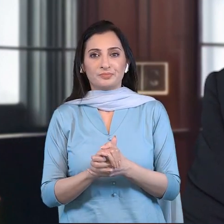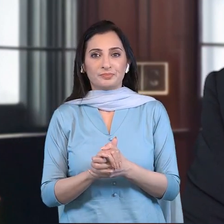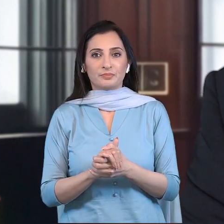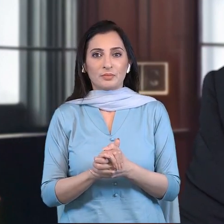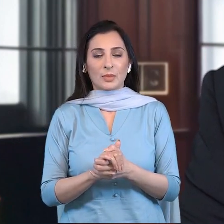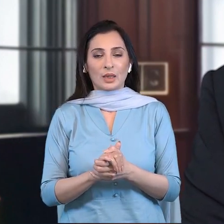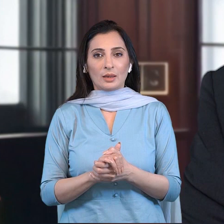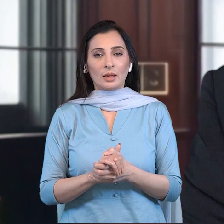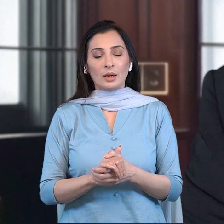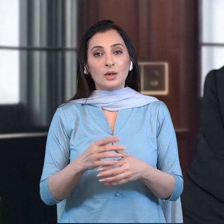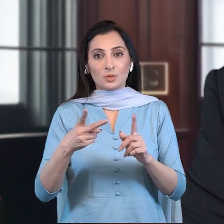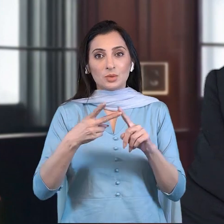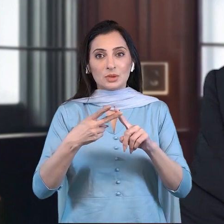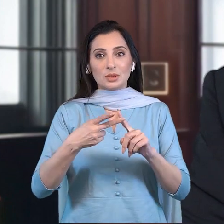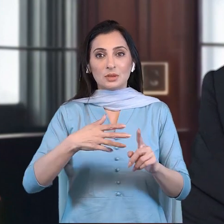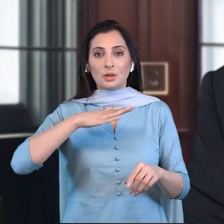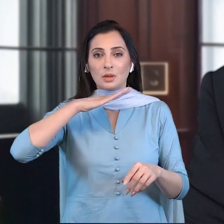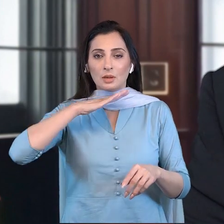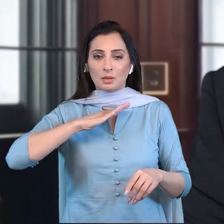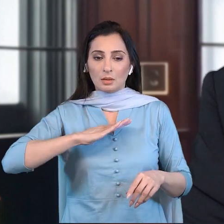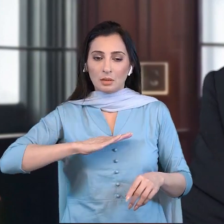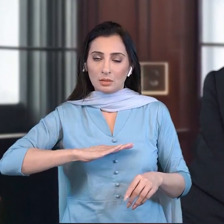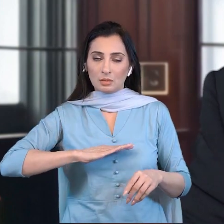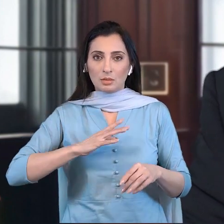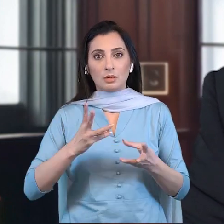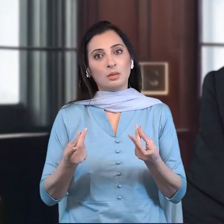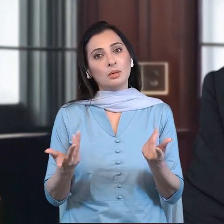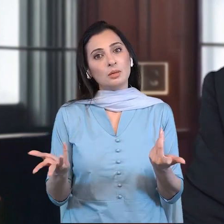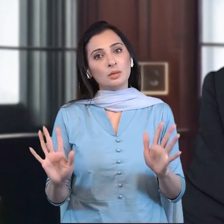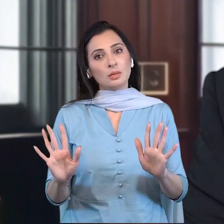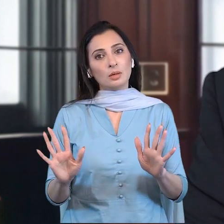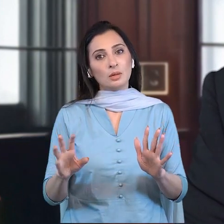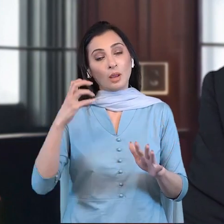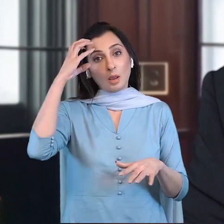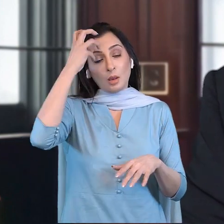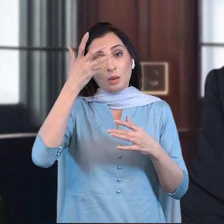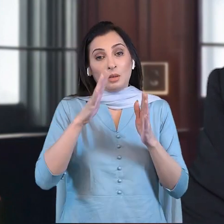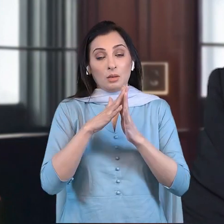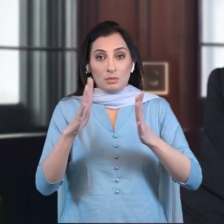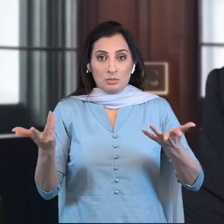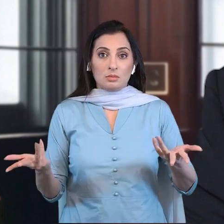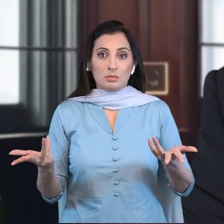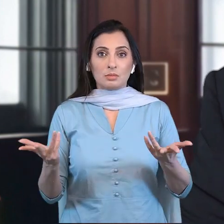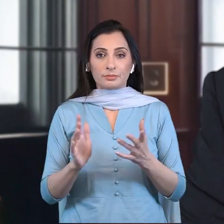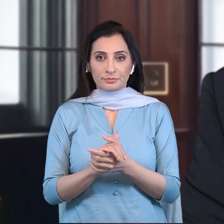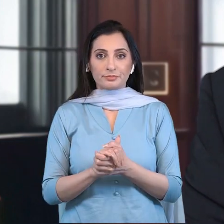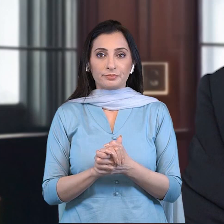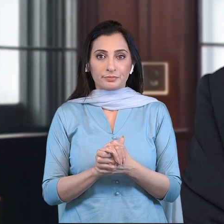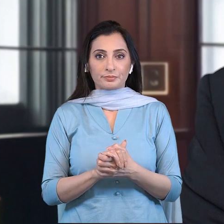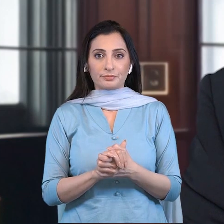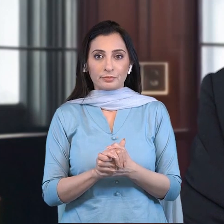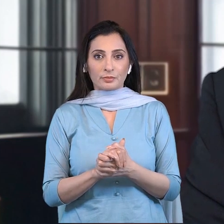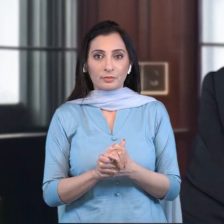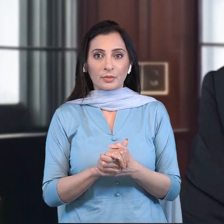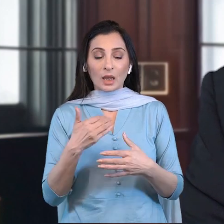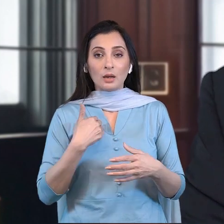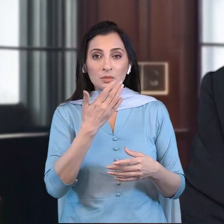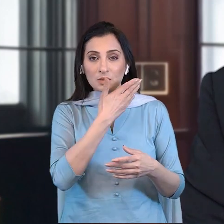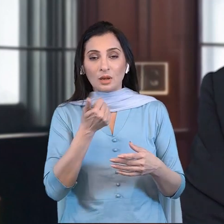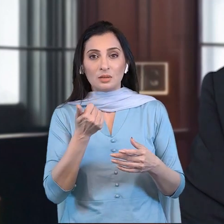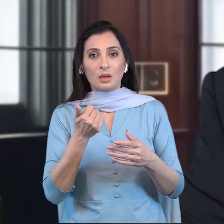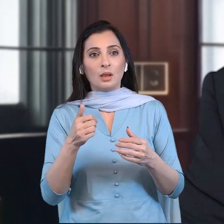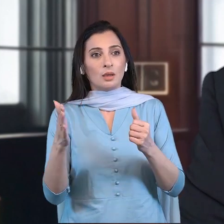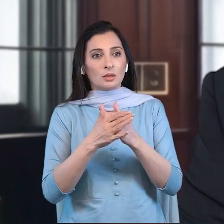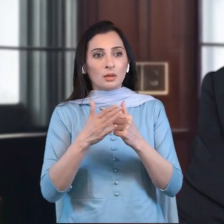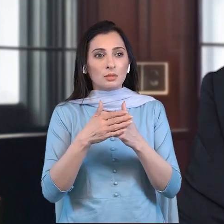گیا ہے۔ ہم چاہتے ہیں کہ آج شادی ہے تو آج کل ہم امیر بن جائیں، اینڈ سو فورتھ۔ تو